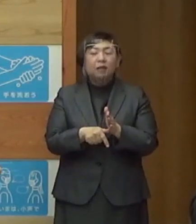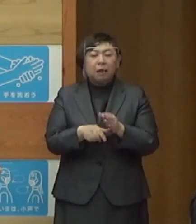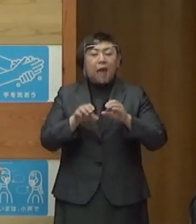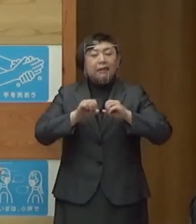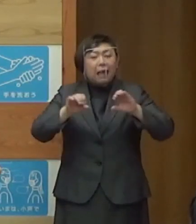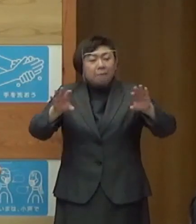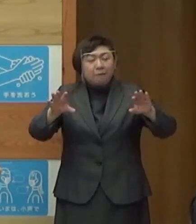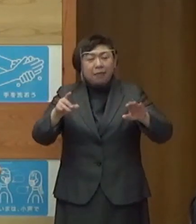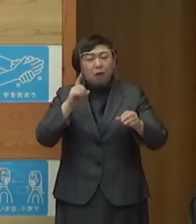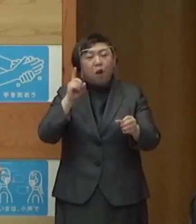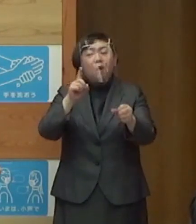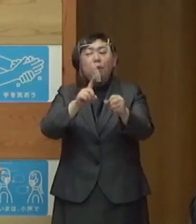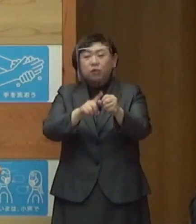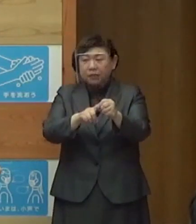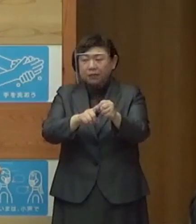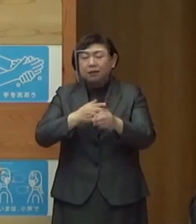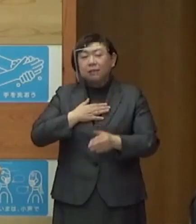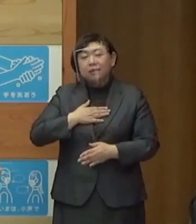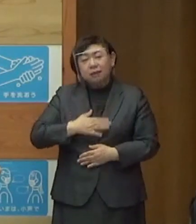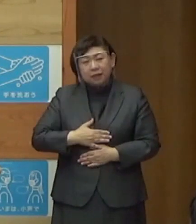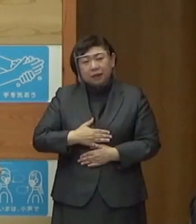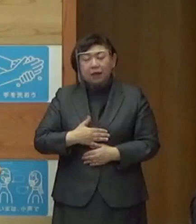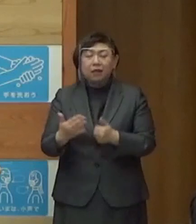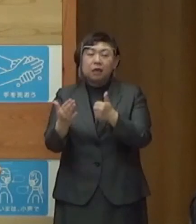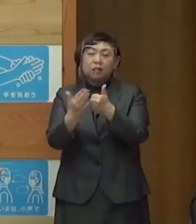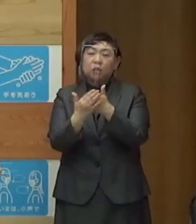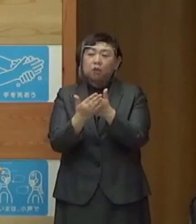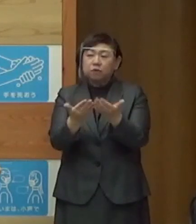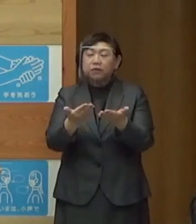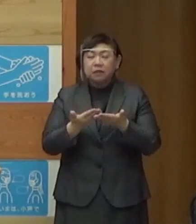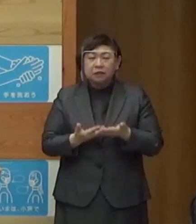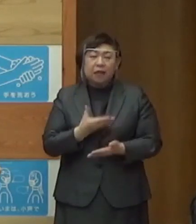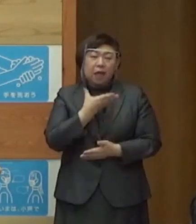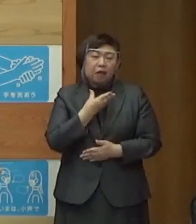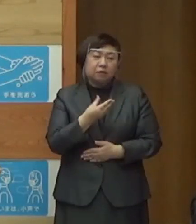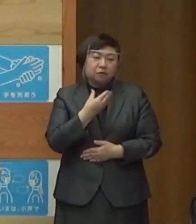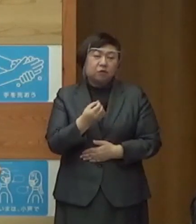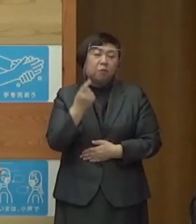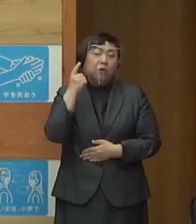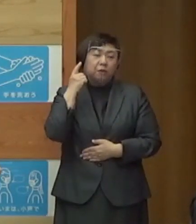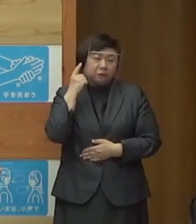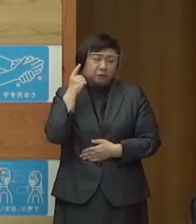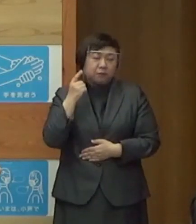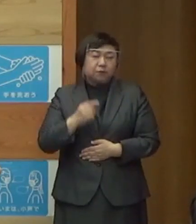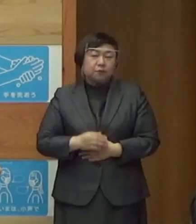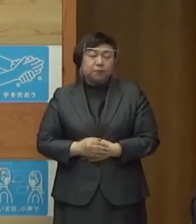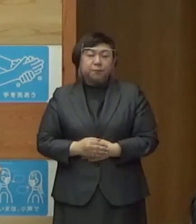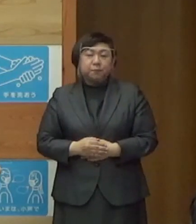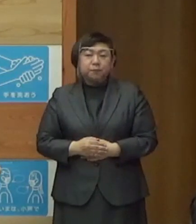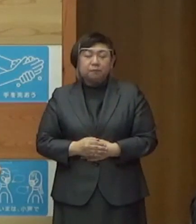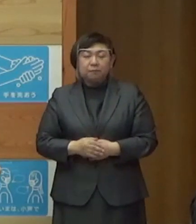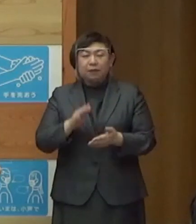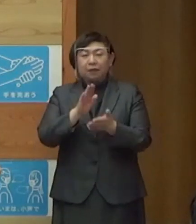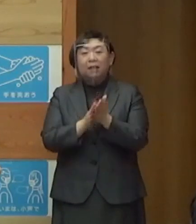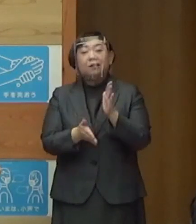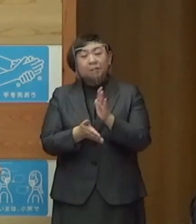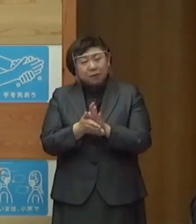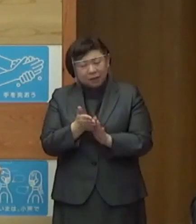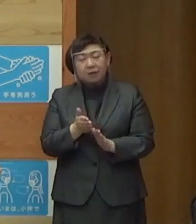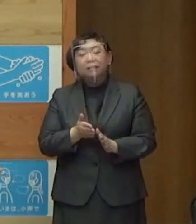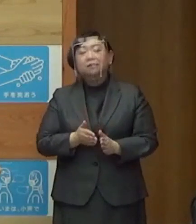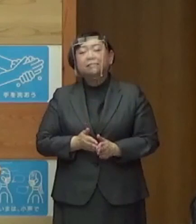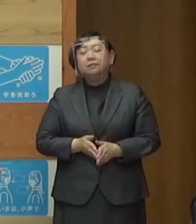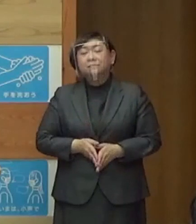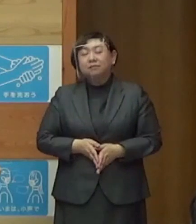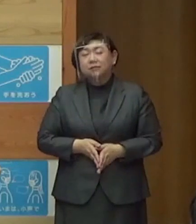ンの趣旨などにご理解ご協力いただければ大変嬉しく思います。改めてで